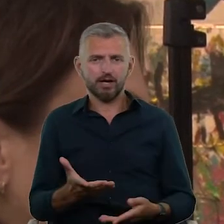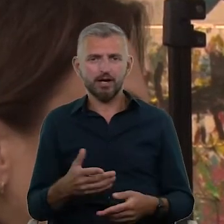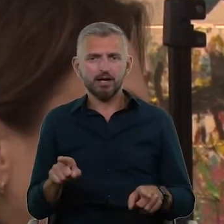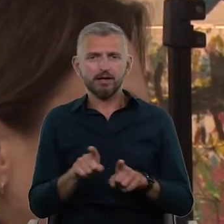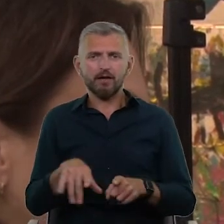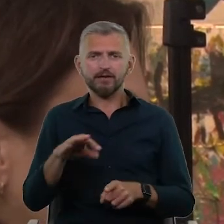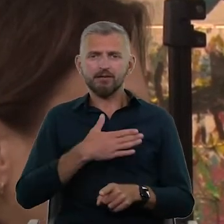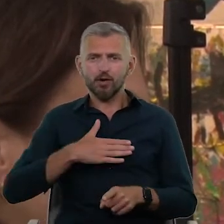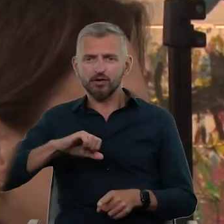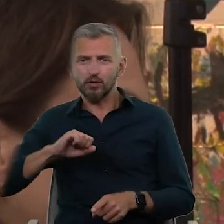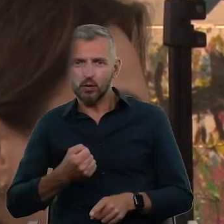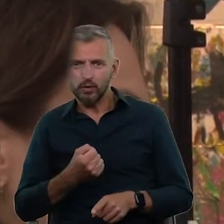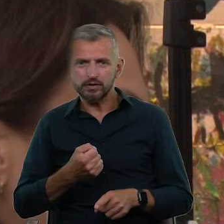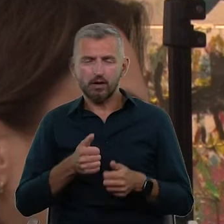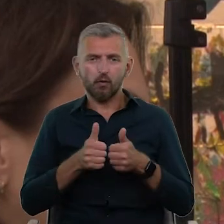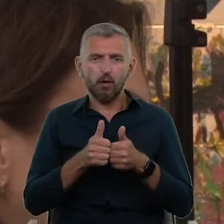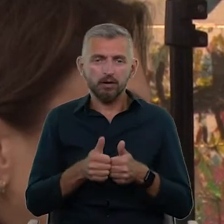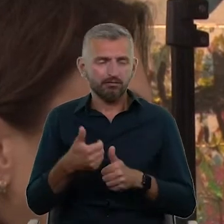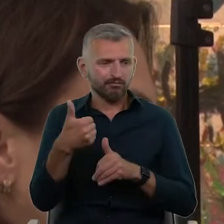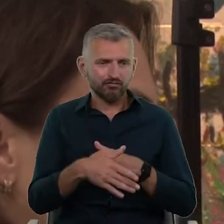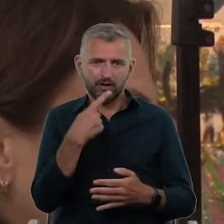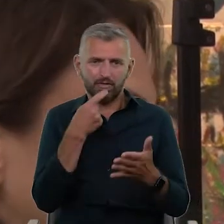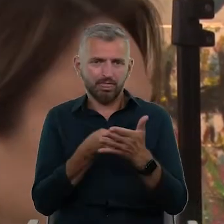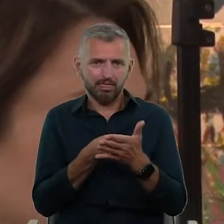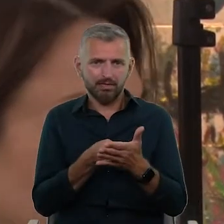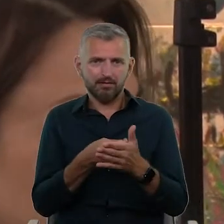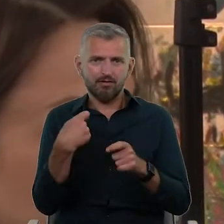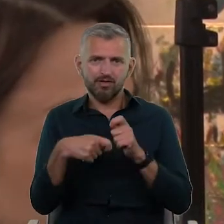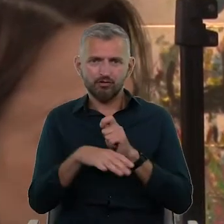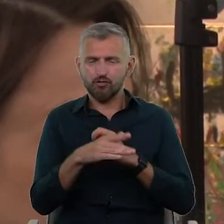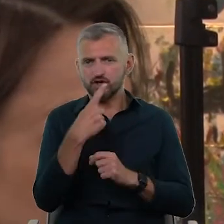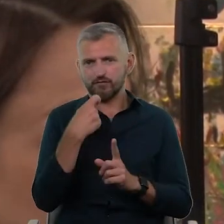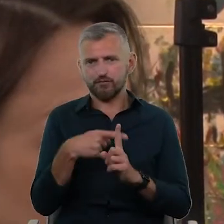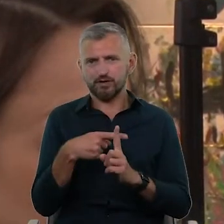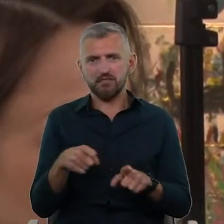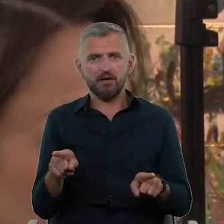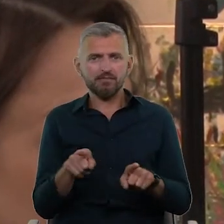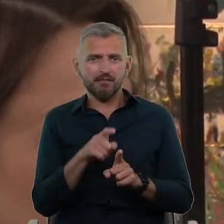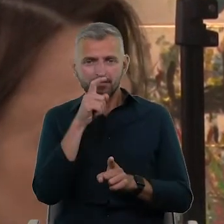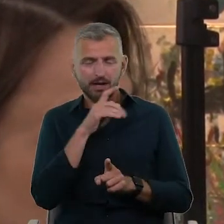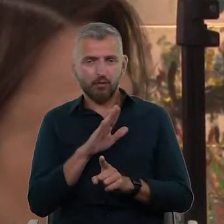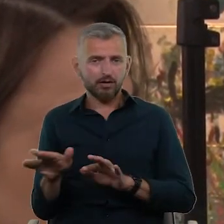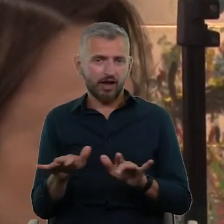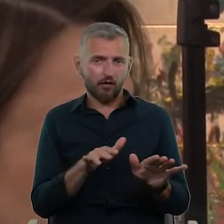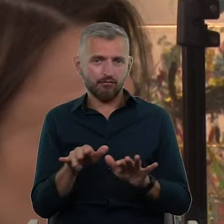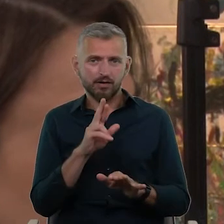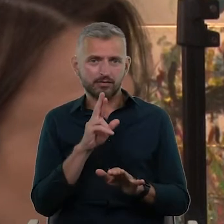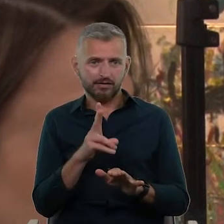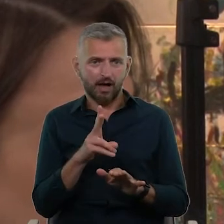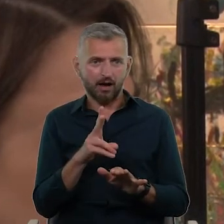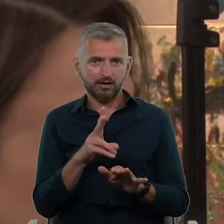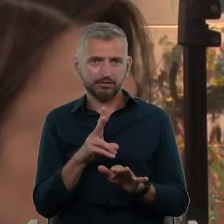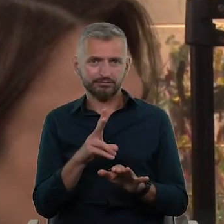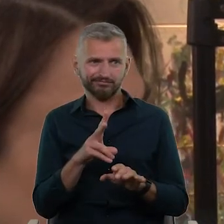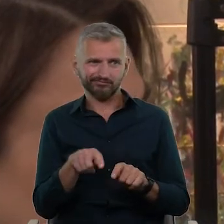мої друзі і колеги більше не донатять Червоному Хресту. Така непогана компанія, як